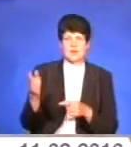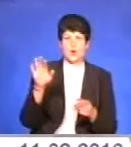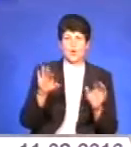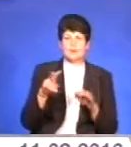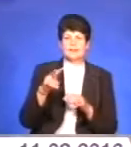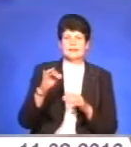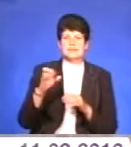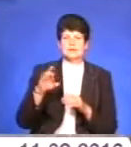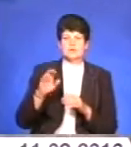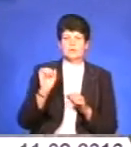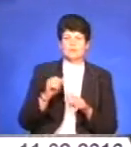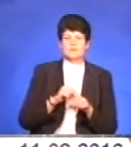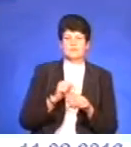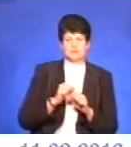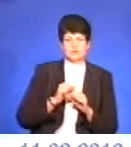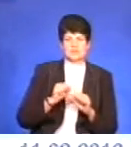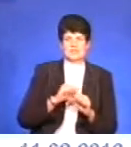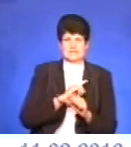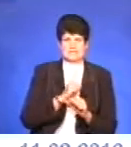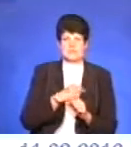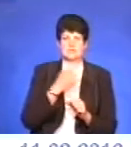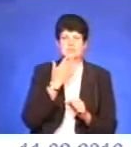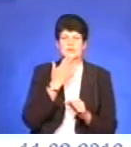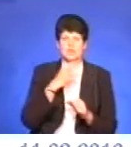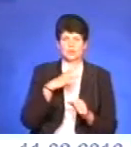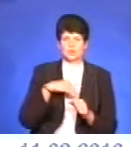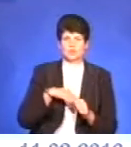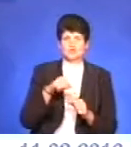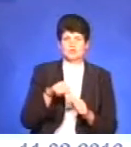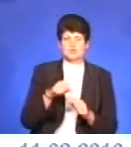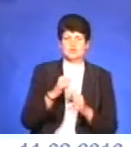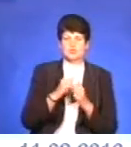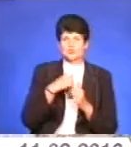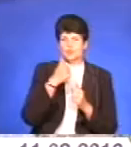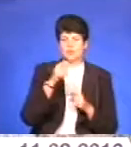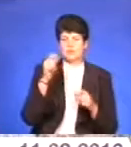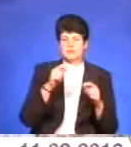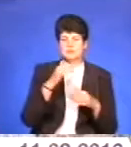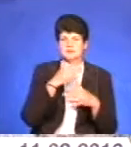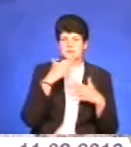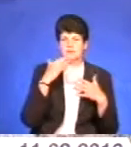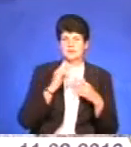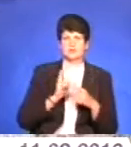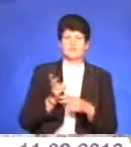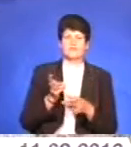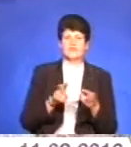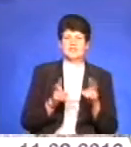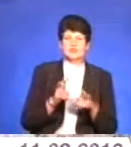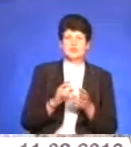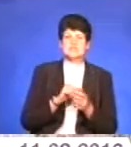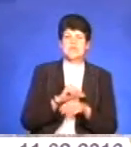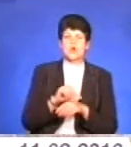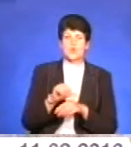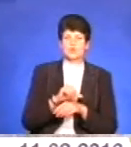можна відчути увесь героїзм та силу національного духу. Сюди з кожним роком приїжджає все більше відвідувачів, в тому числі із-за